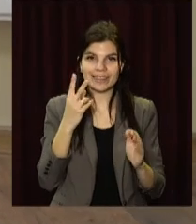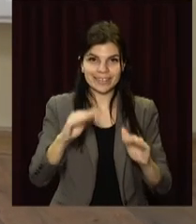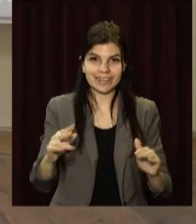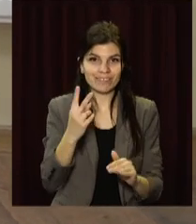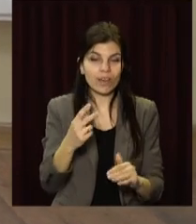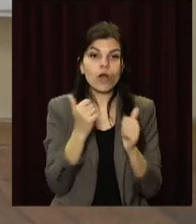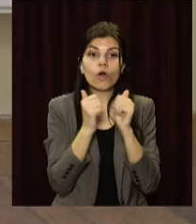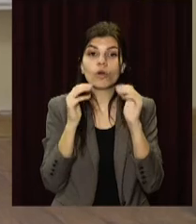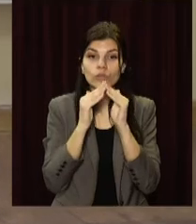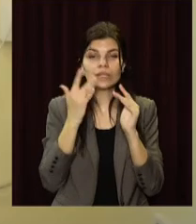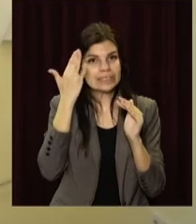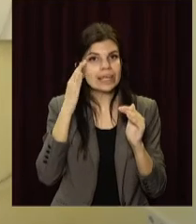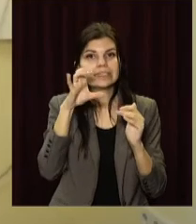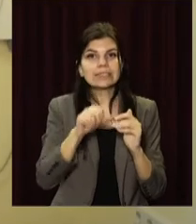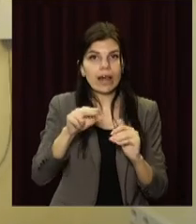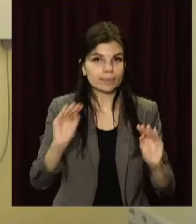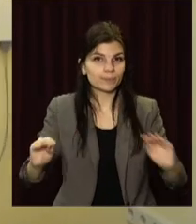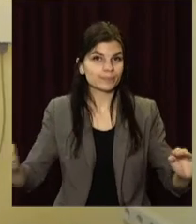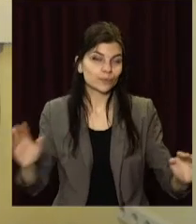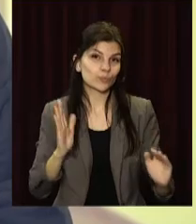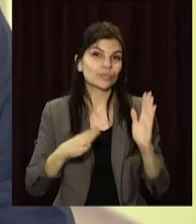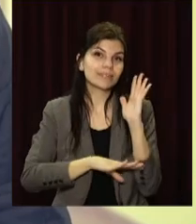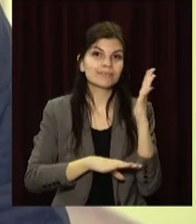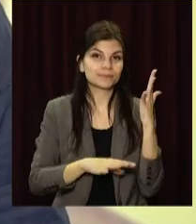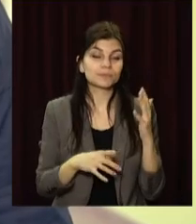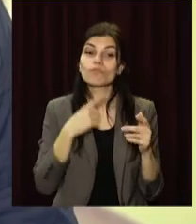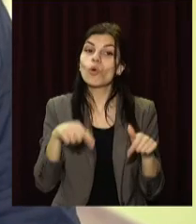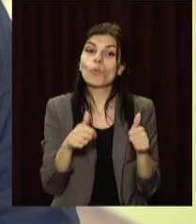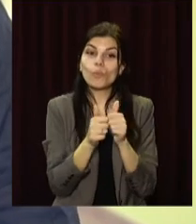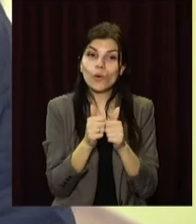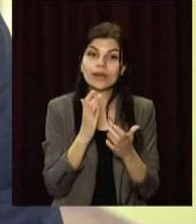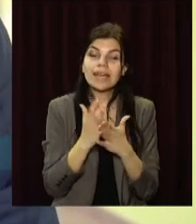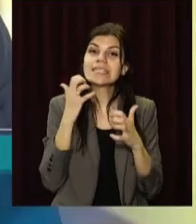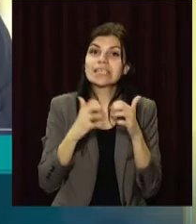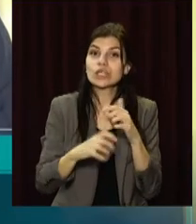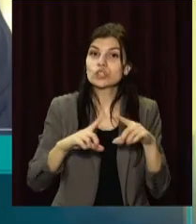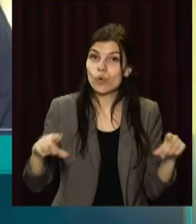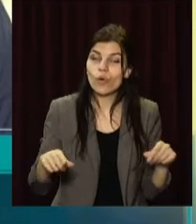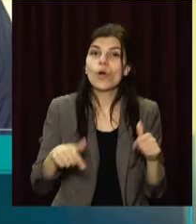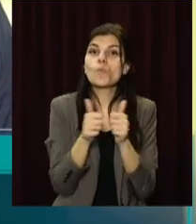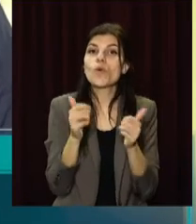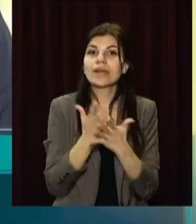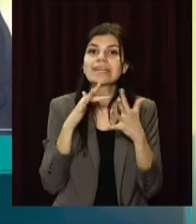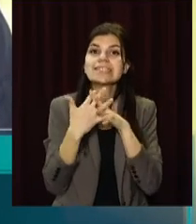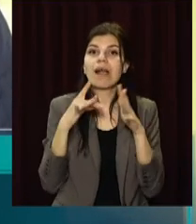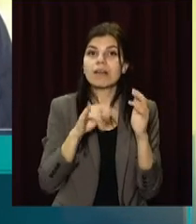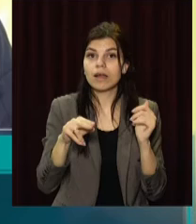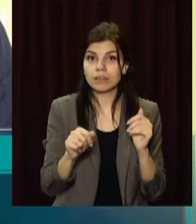будинком планують висадити сад. Поряд знаходиться і середня школа в нас, і поряд сільська